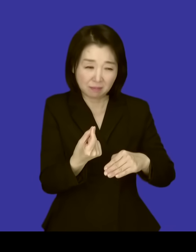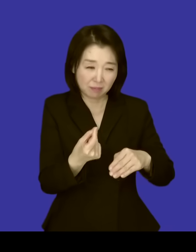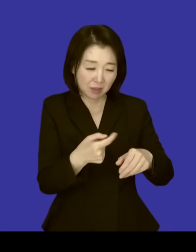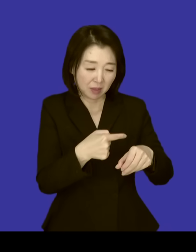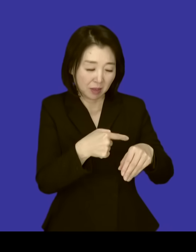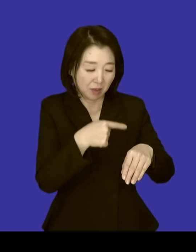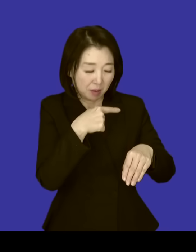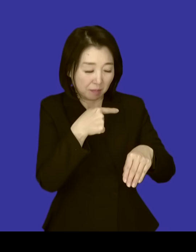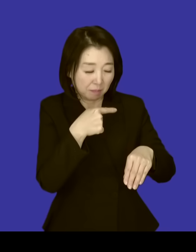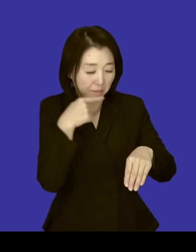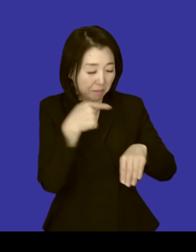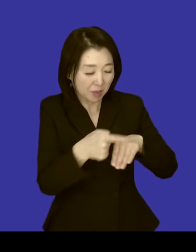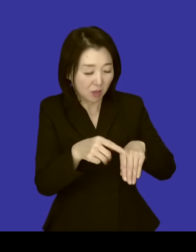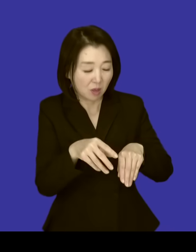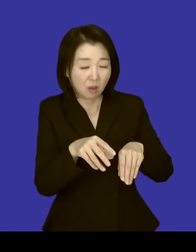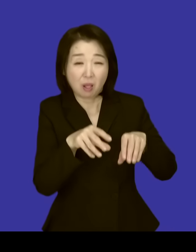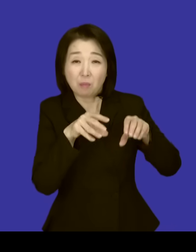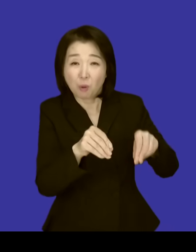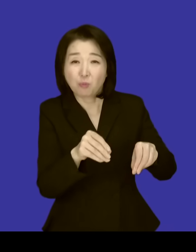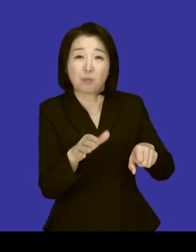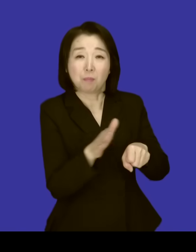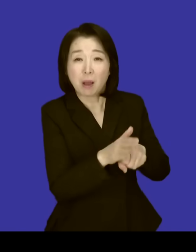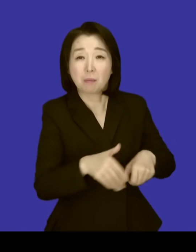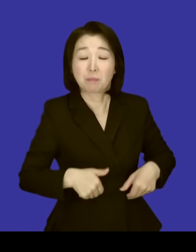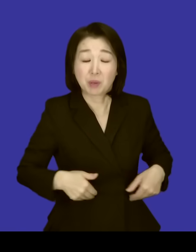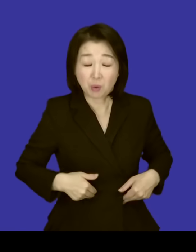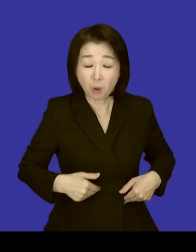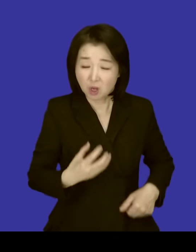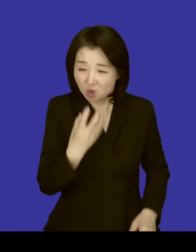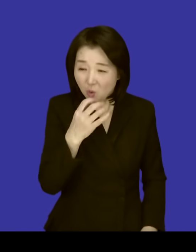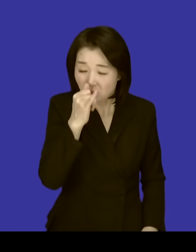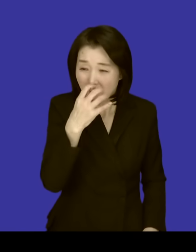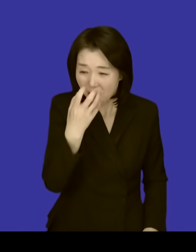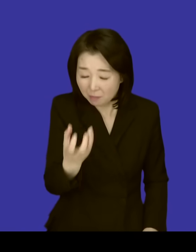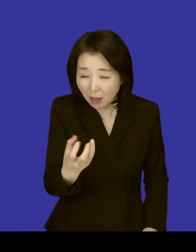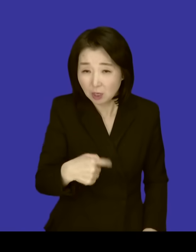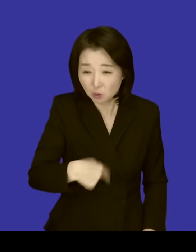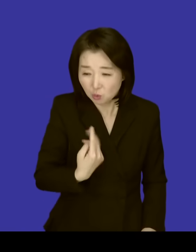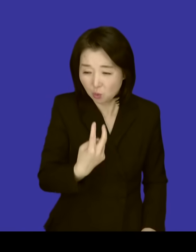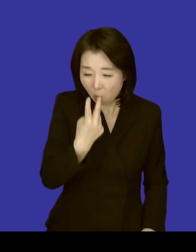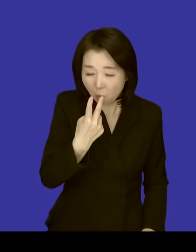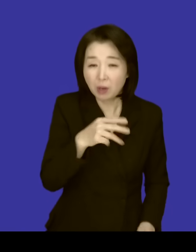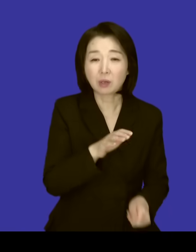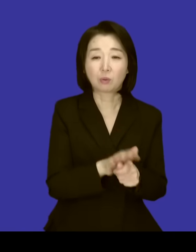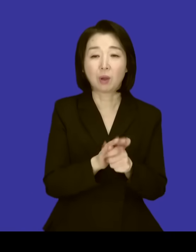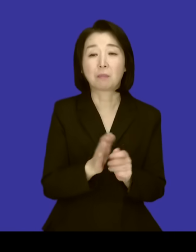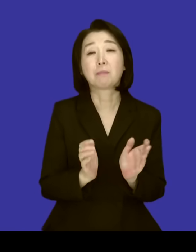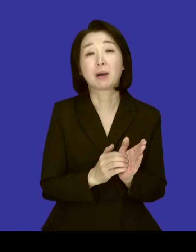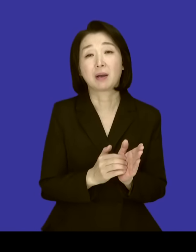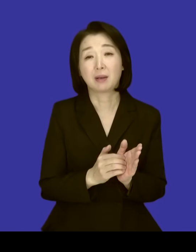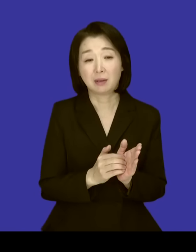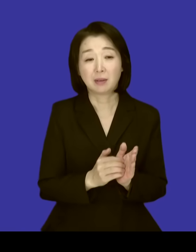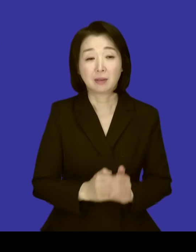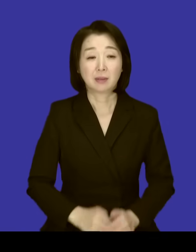조치를 해준다거나 인공호흡기 하고 있으면 이걸 빨리 제거를 해서 자바로브 할 수 있게 도와준다거나 그런 게 있었는데